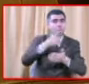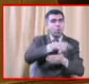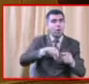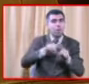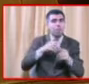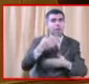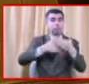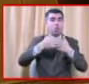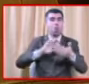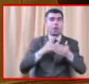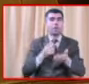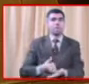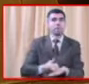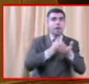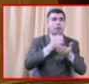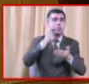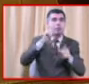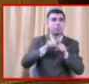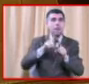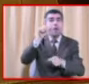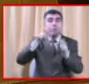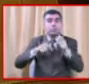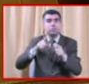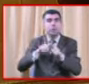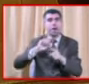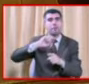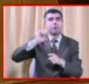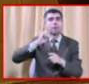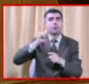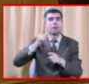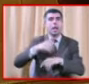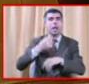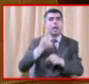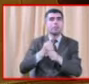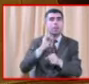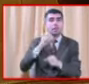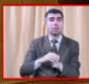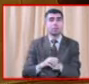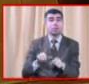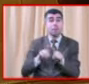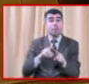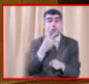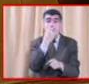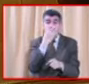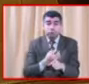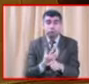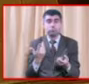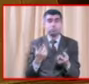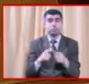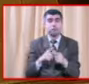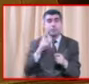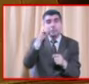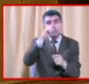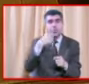التنموي مقابل أداء مستحقات متفق عليها، لكن للأسف الشديد غادرت الشركة